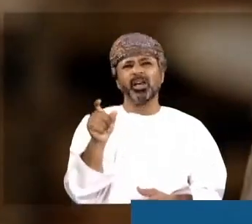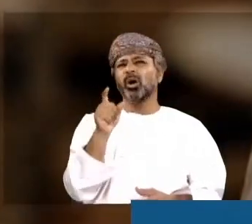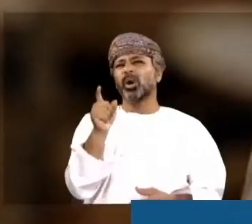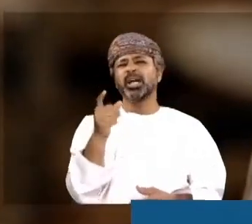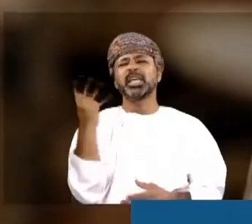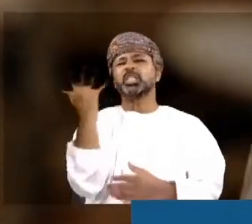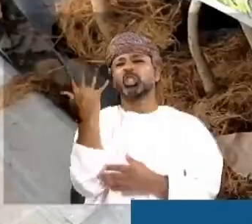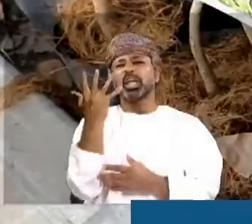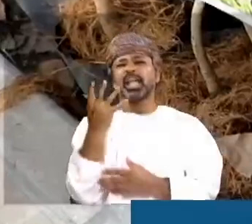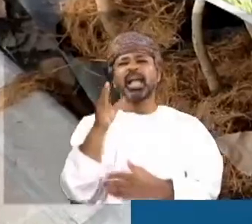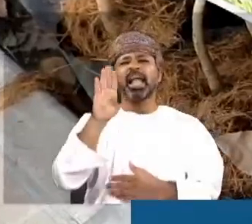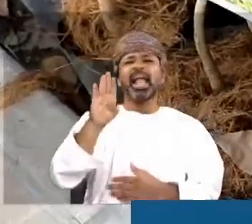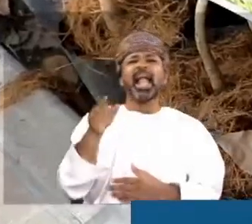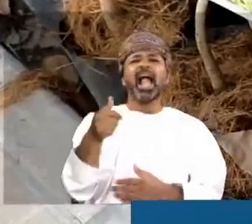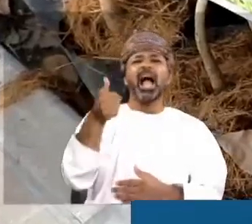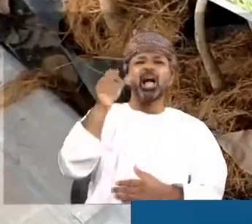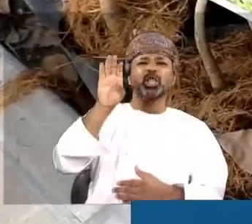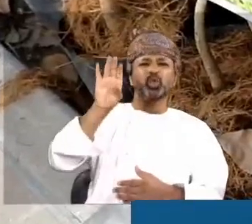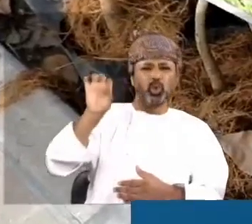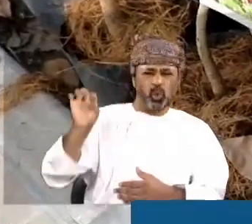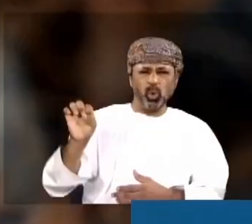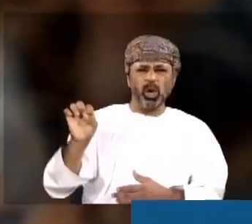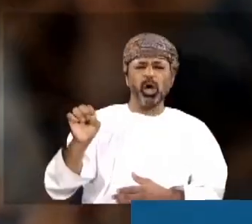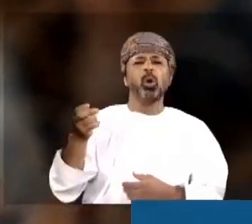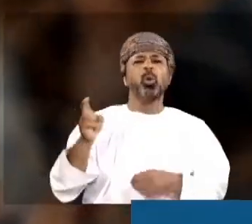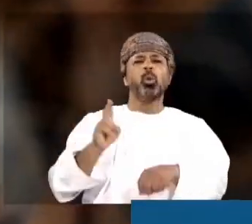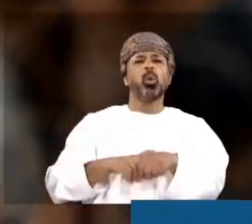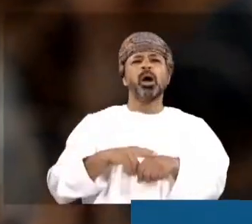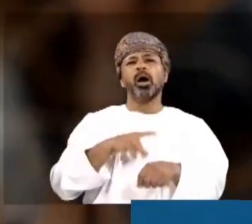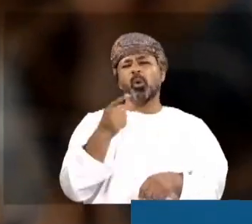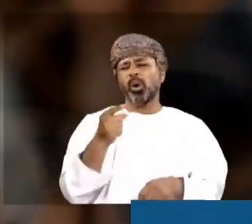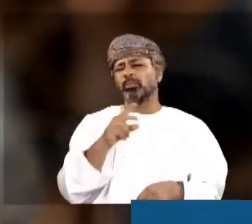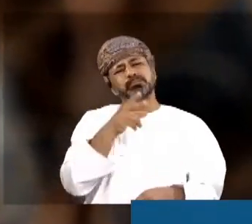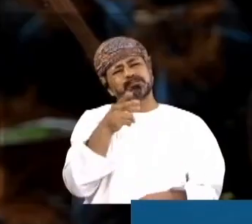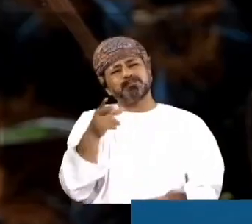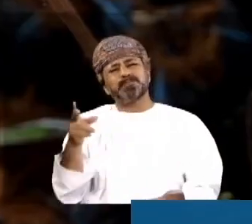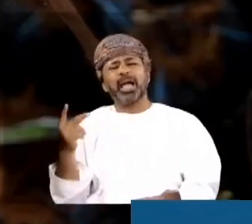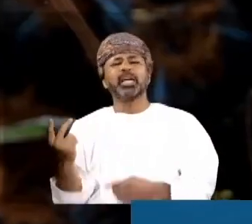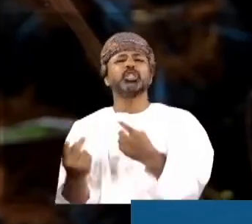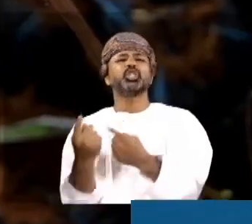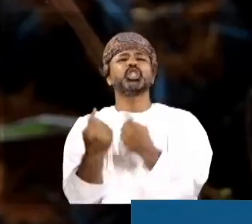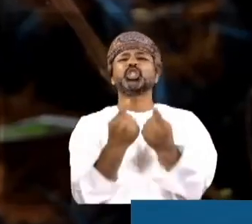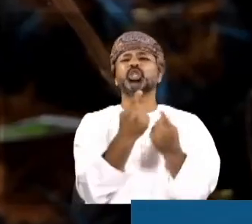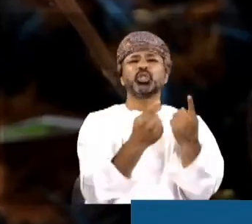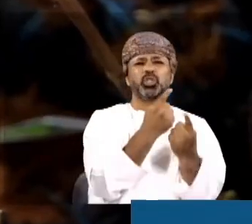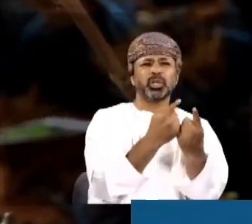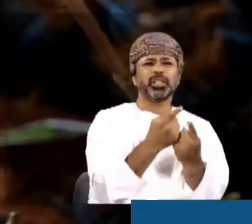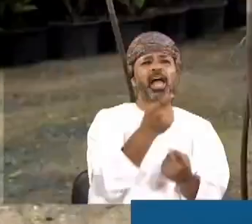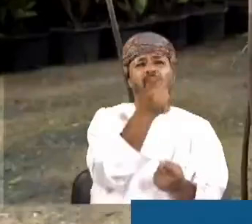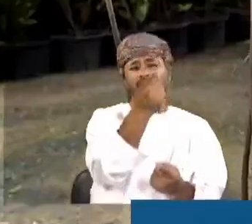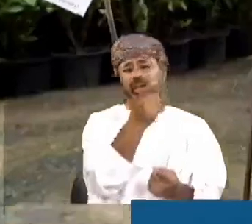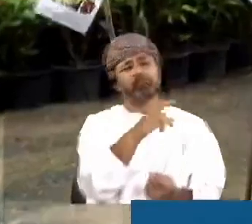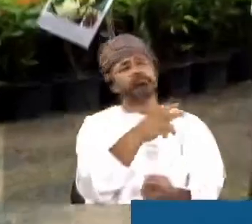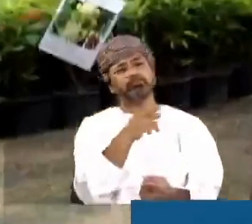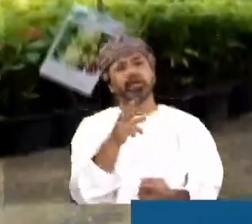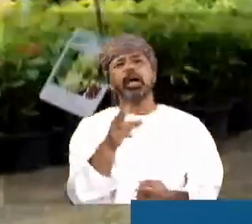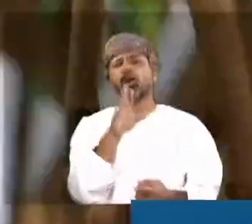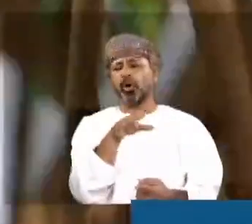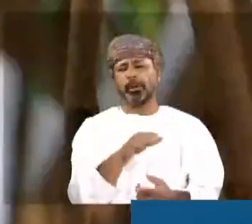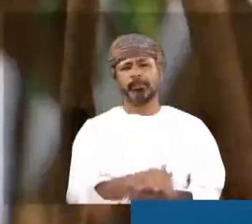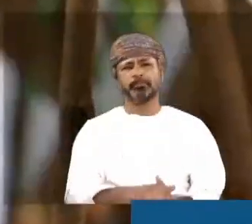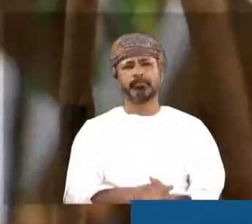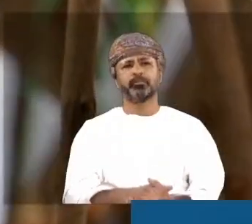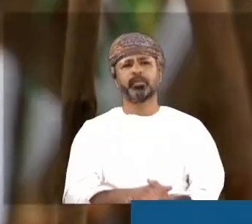شجرة الكازو وشجرة جاك فروت، الفنس والدوريان وعدة أشجار